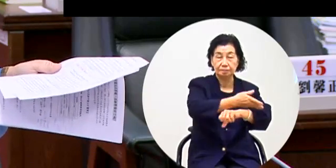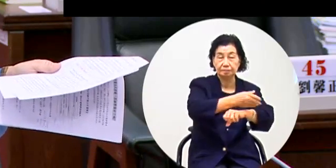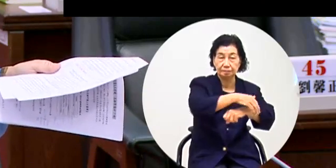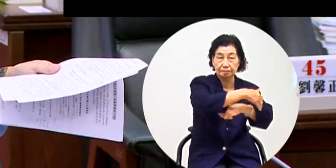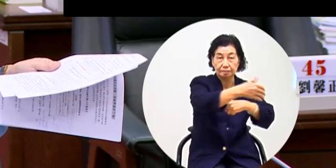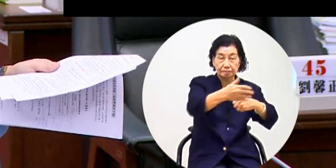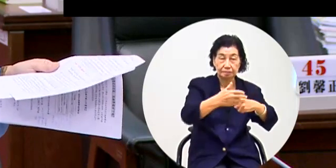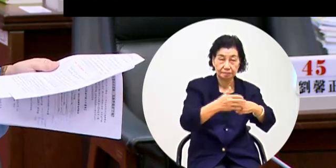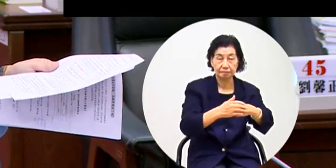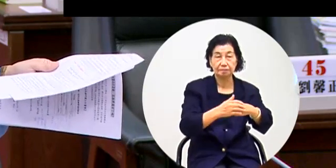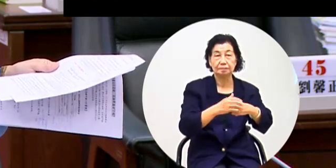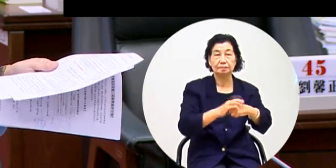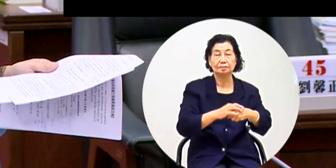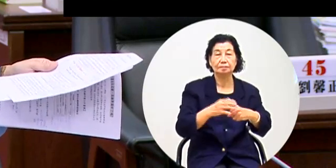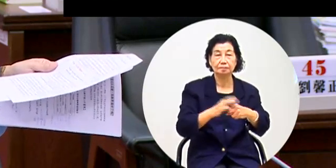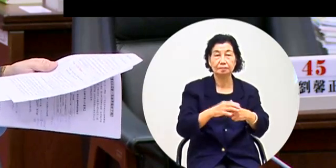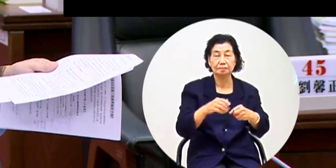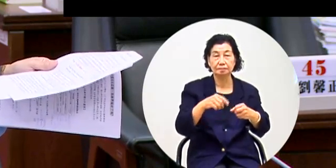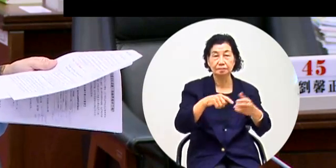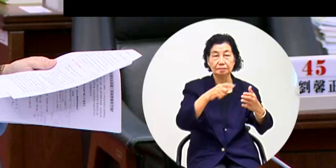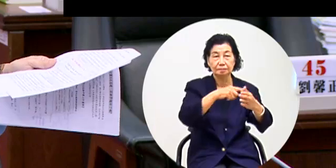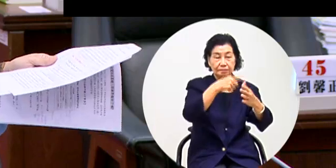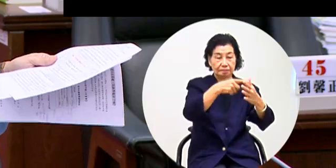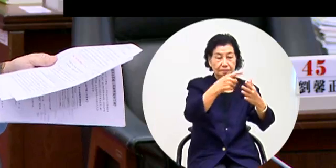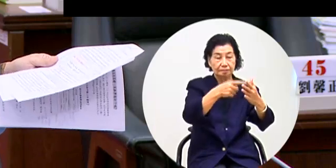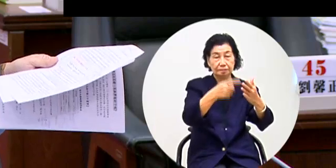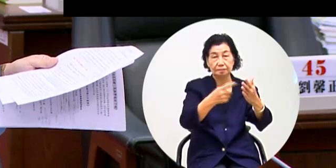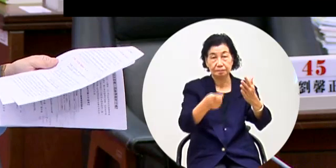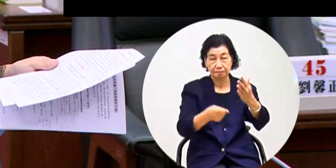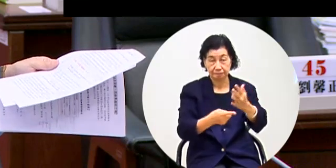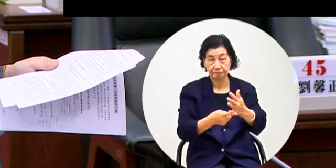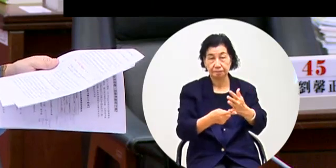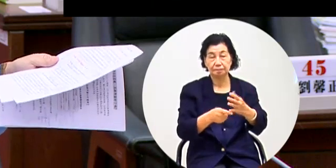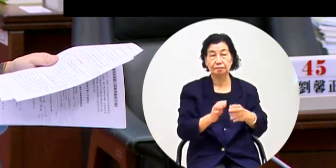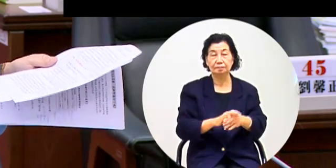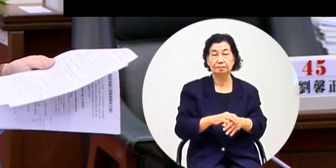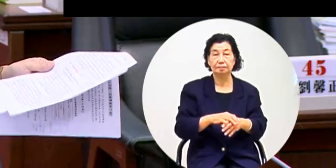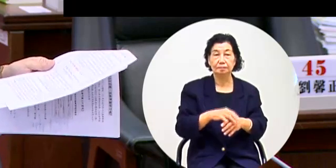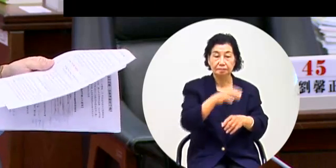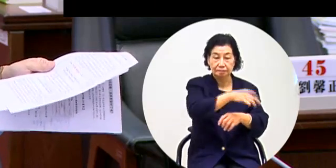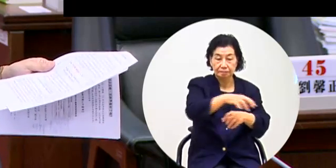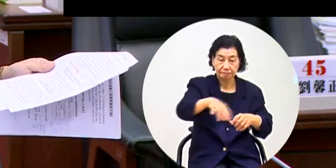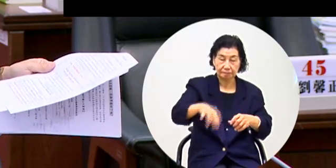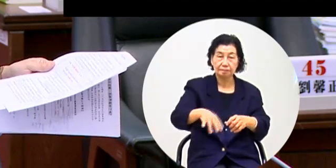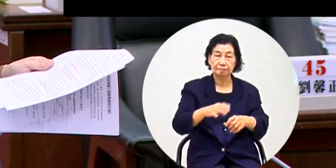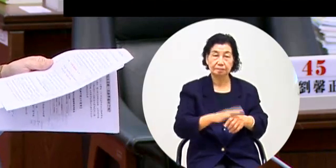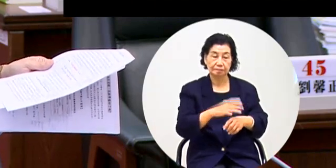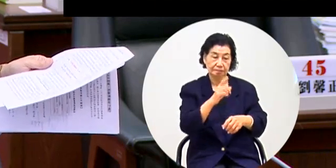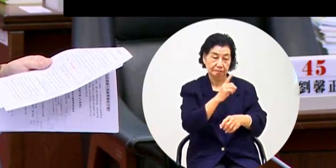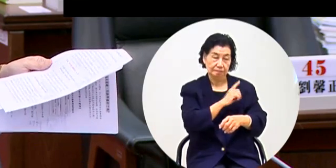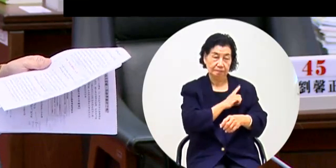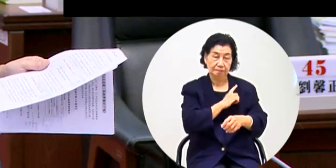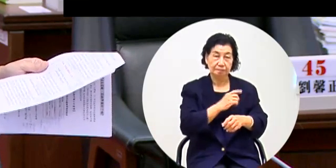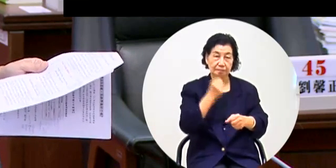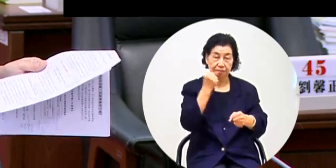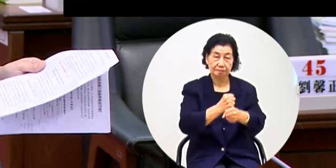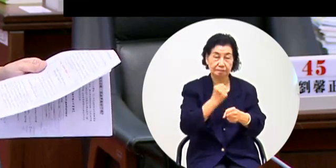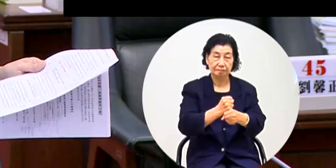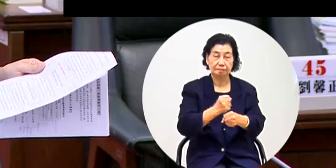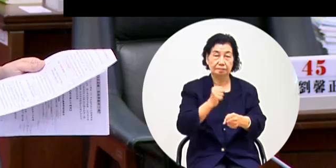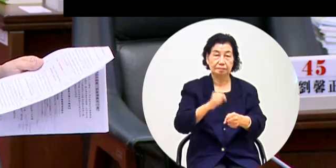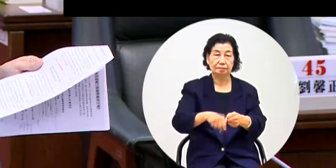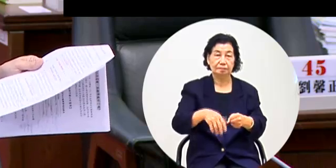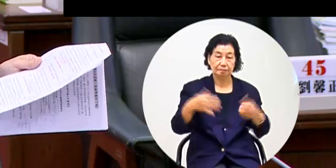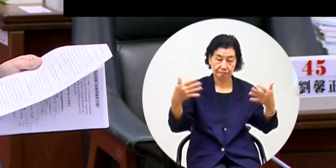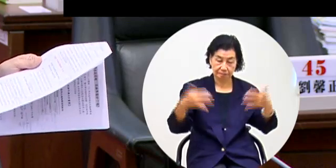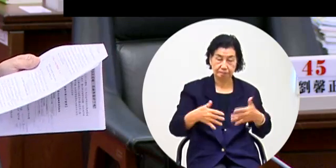所以每一个局处，其实你们都有各自的功课。我希望大家能够各自的回去检讨一下这件事情，了解自己的局处里面